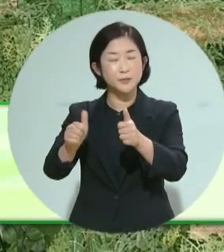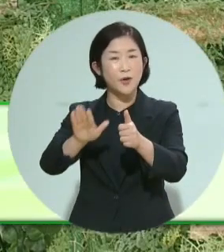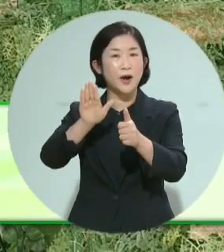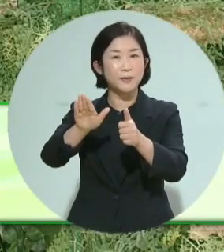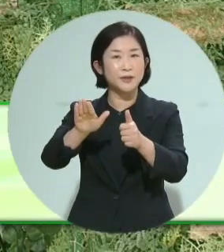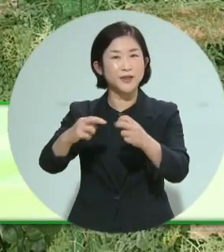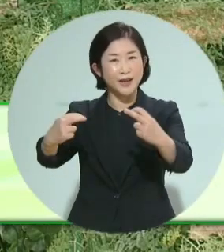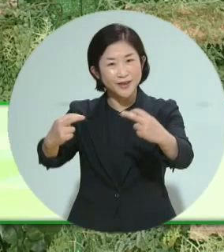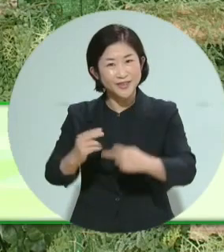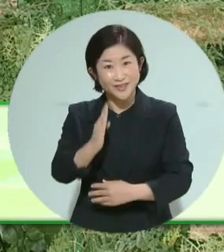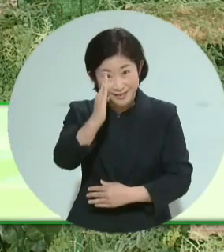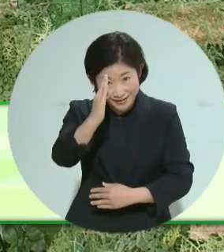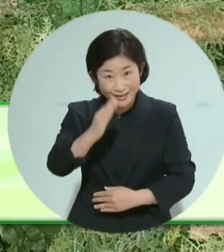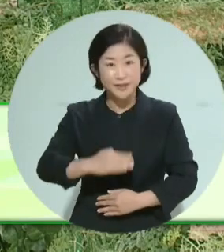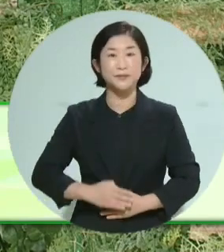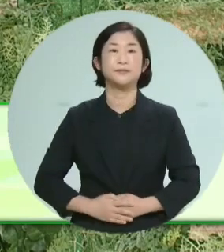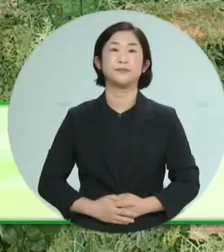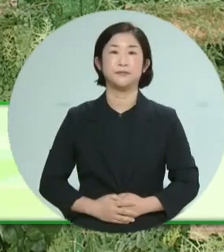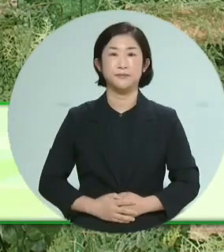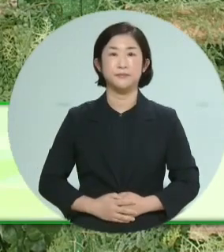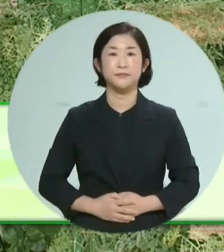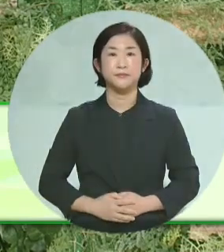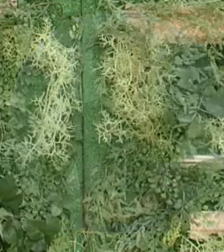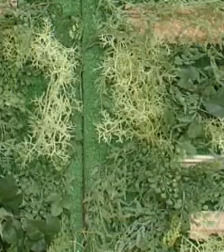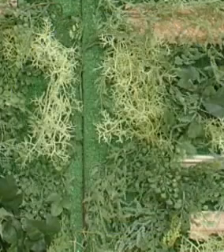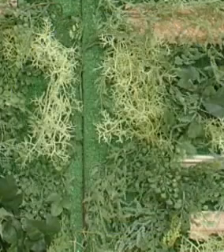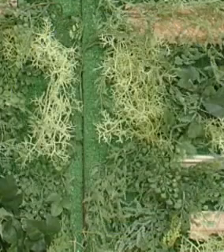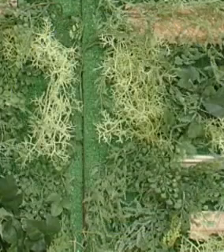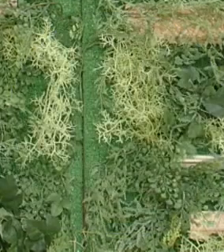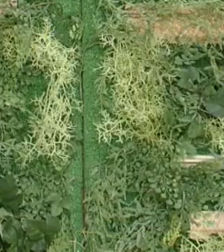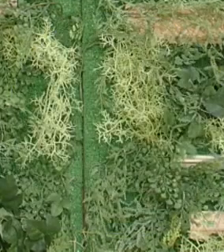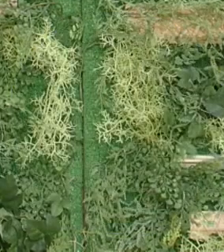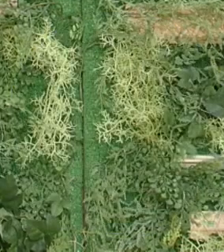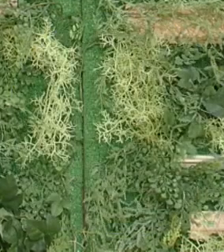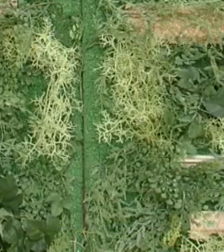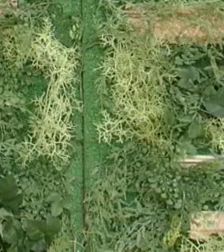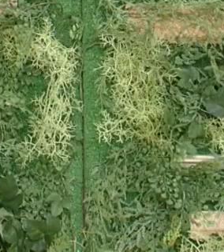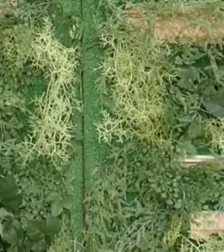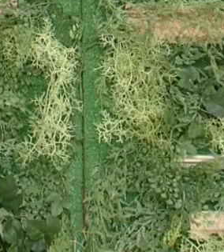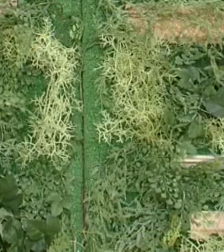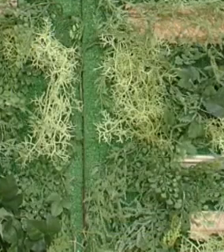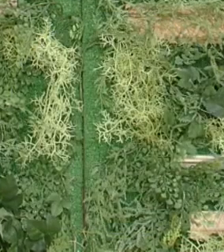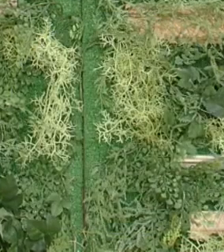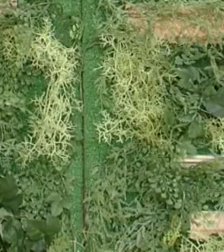ップしていますのでご活用ください。ここまで東京インフォメーションでした。